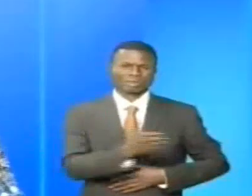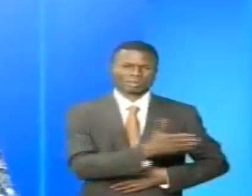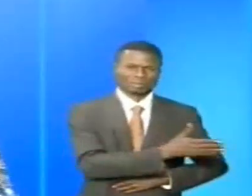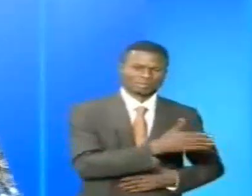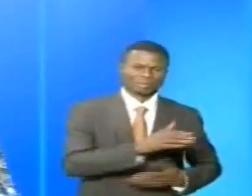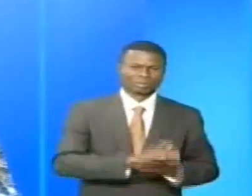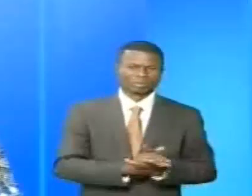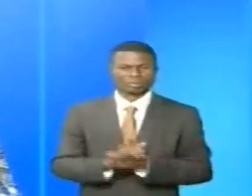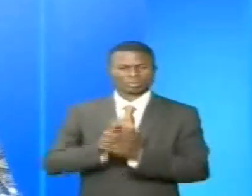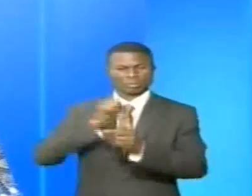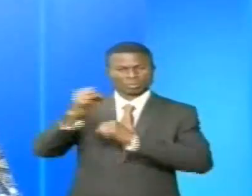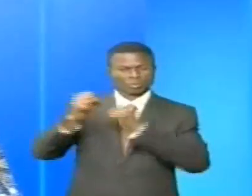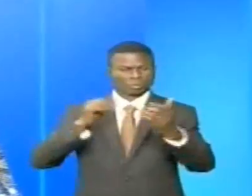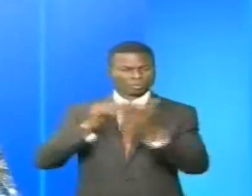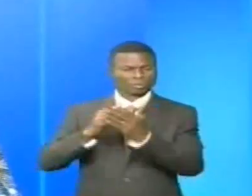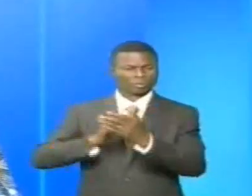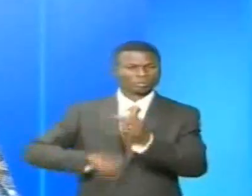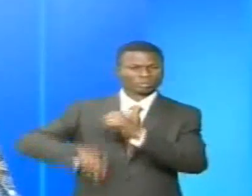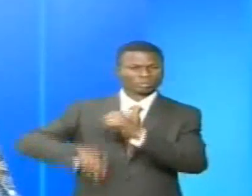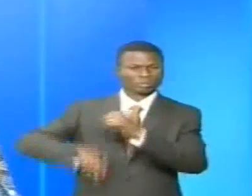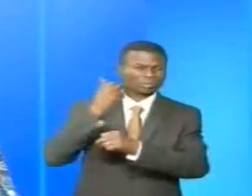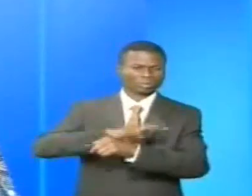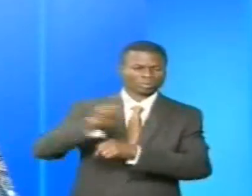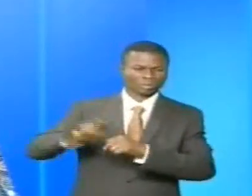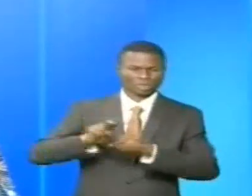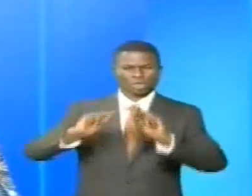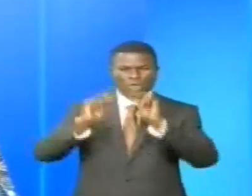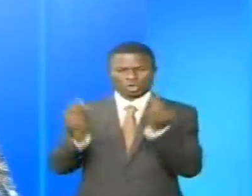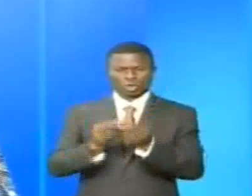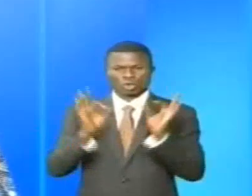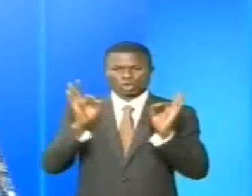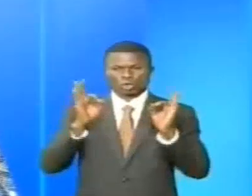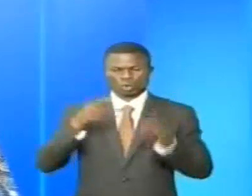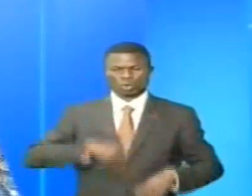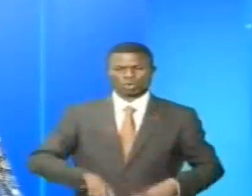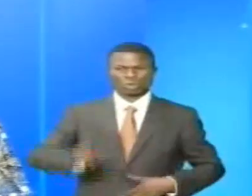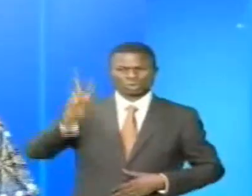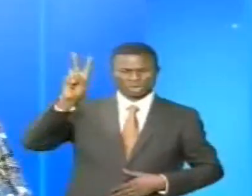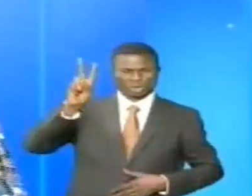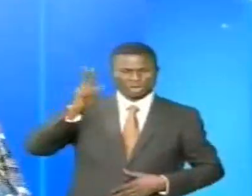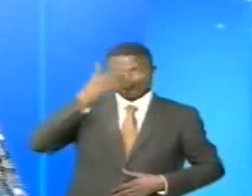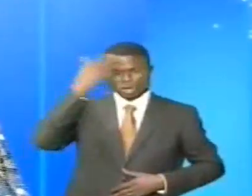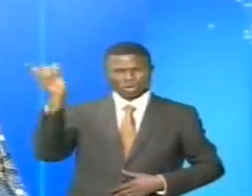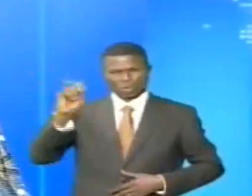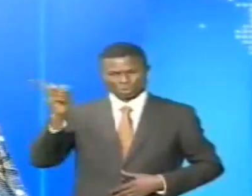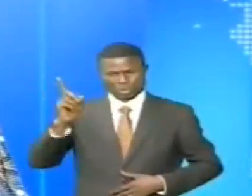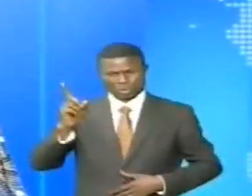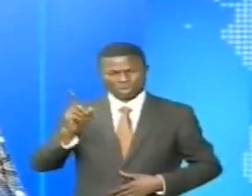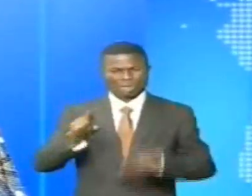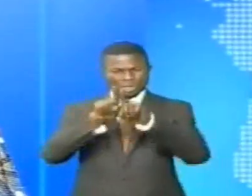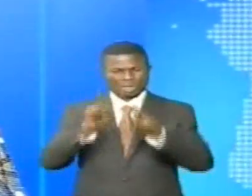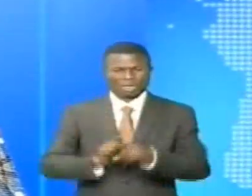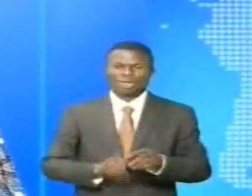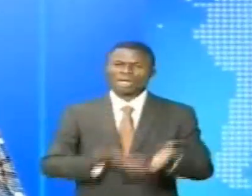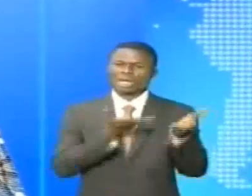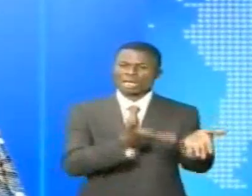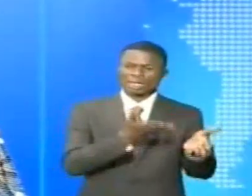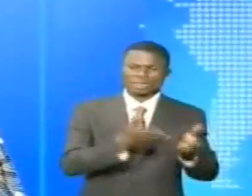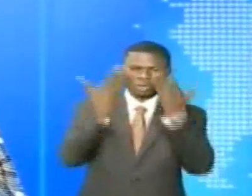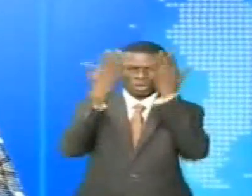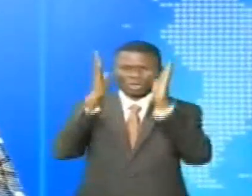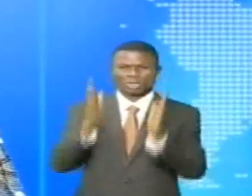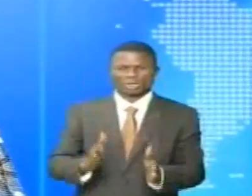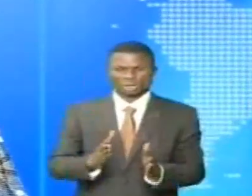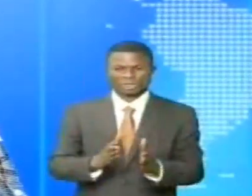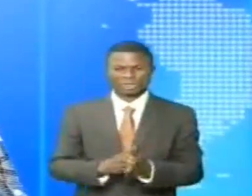Lutte contre le coronavirus, la nouvelle génération tshisekédiste n'est pas en reste. Elle a, elle aussi, assisté les étudiants pensionnaires